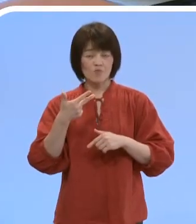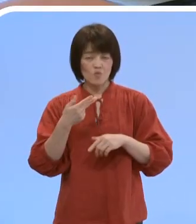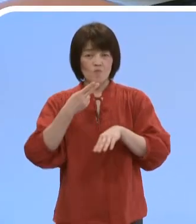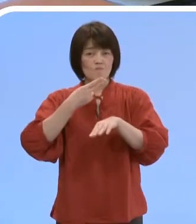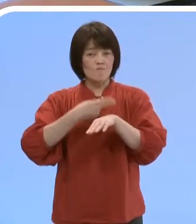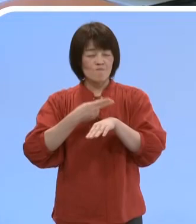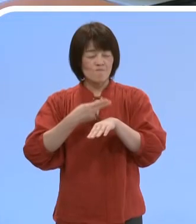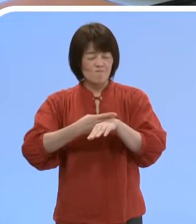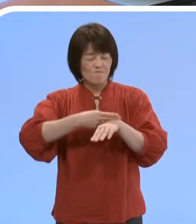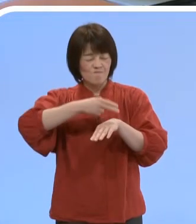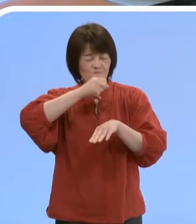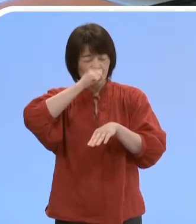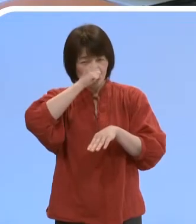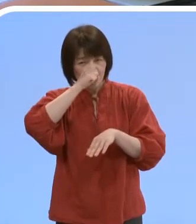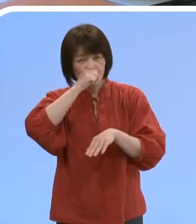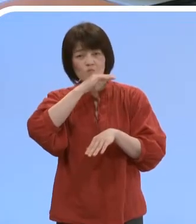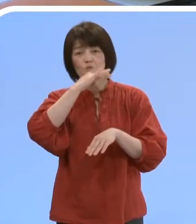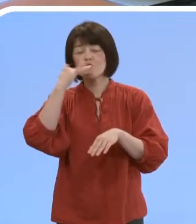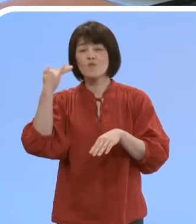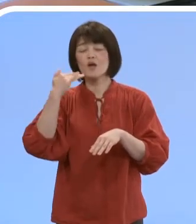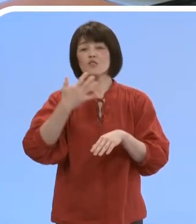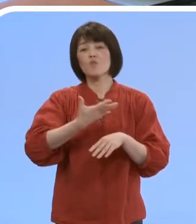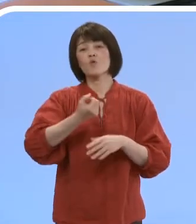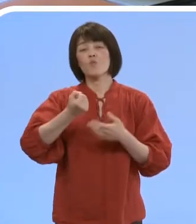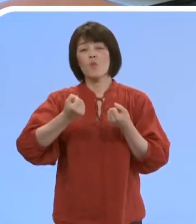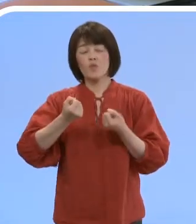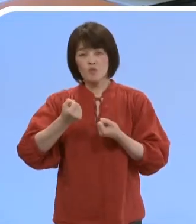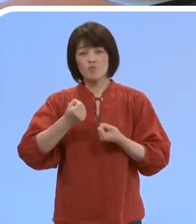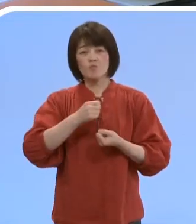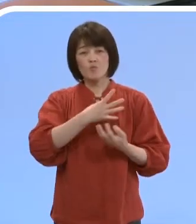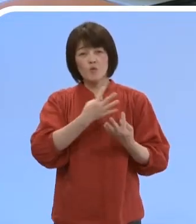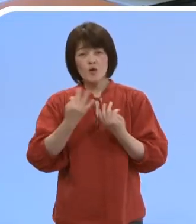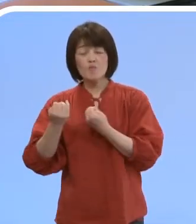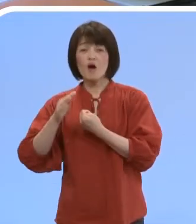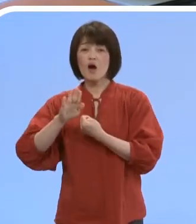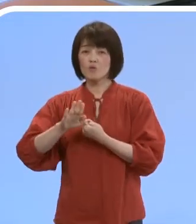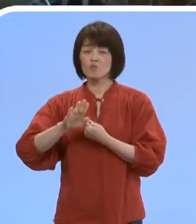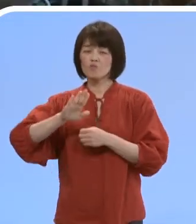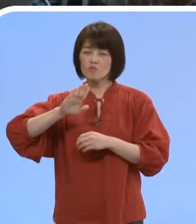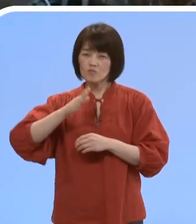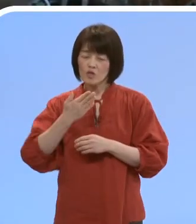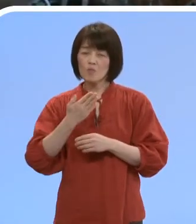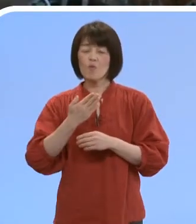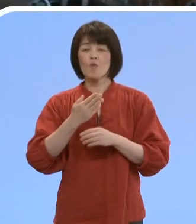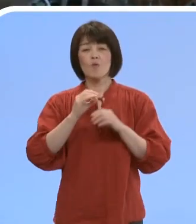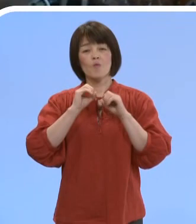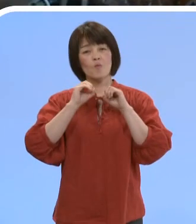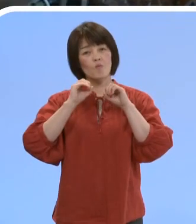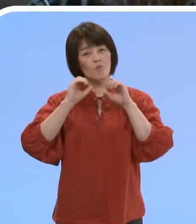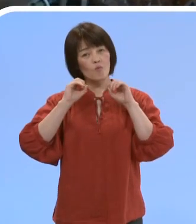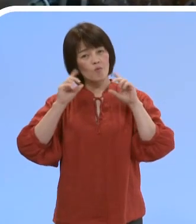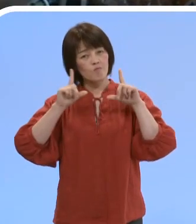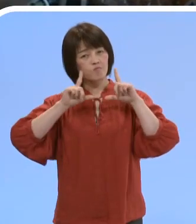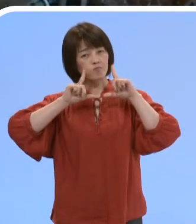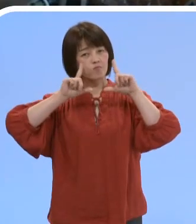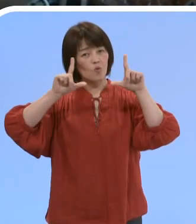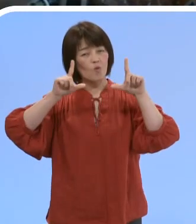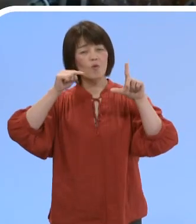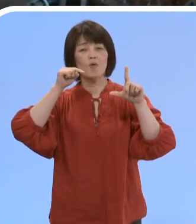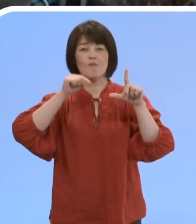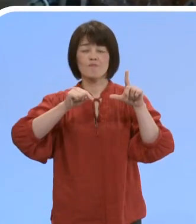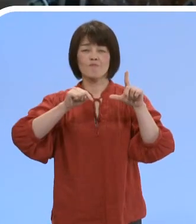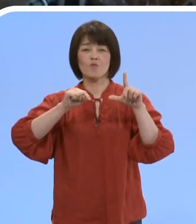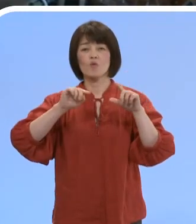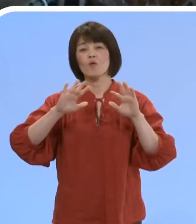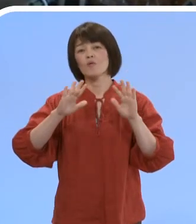なレベルのとこが何か所かあって、すごいもう作ってるけども、デザイン的なこうこと